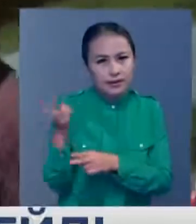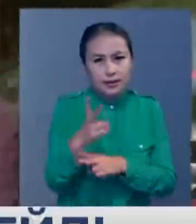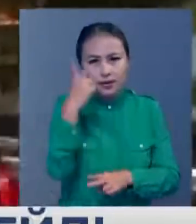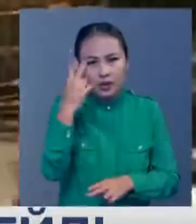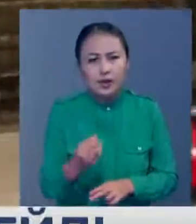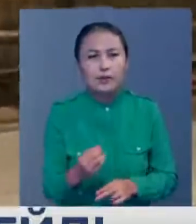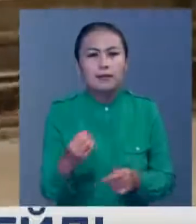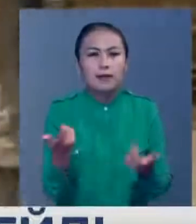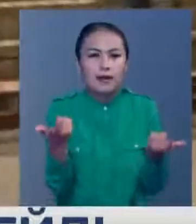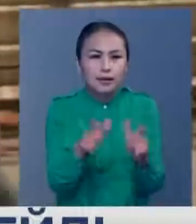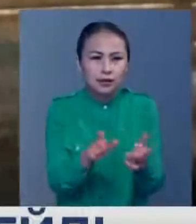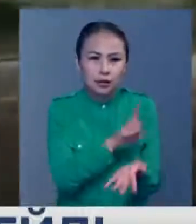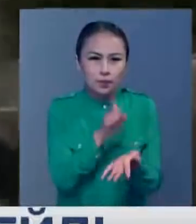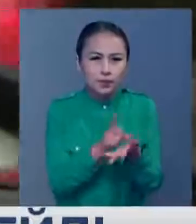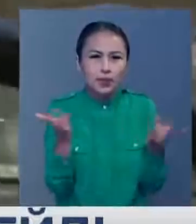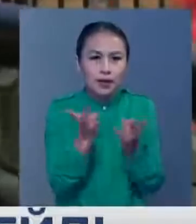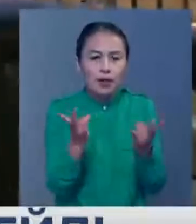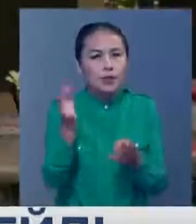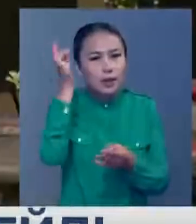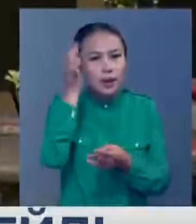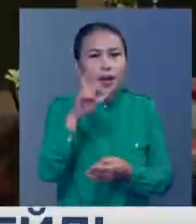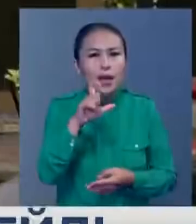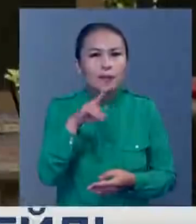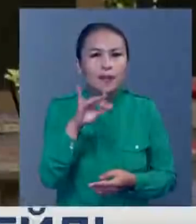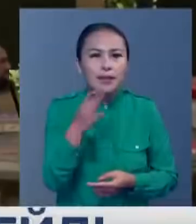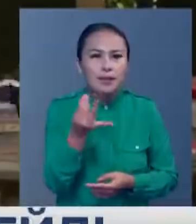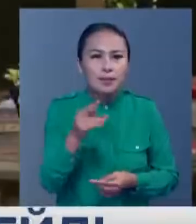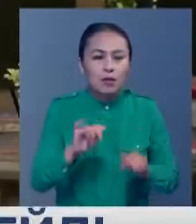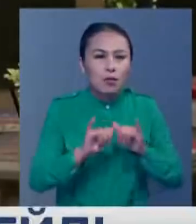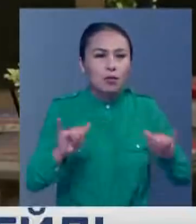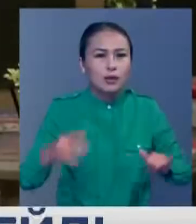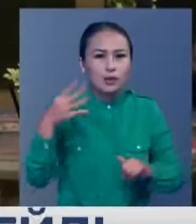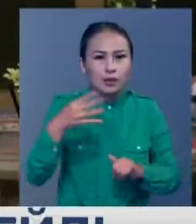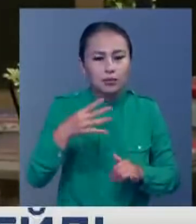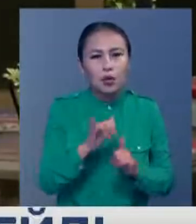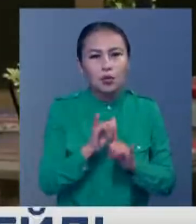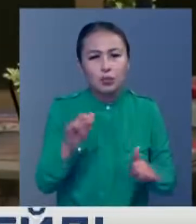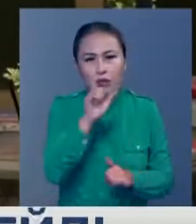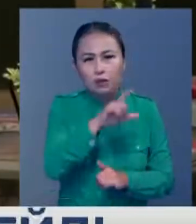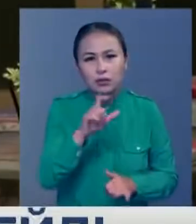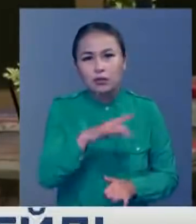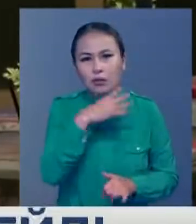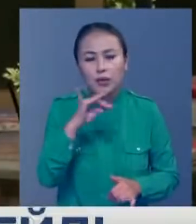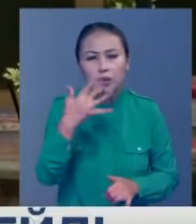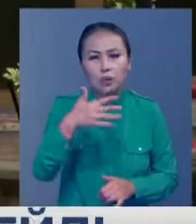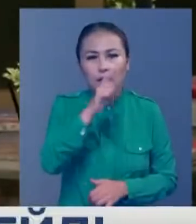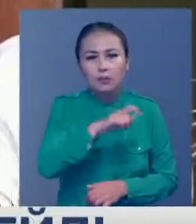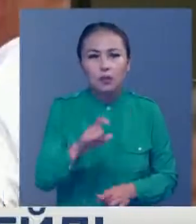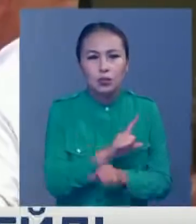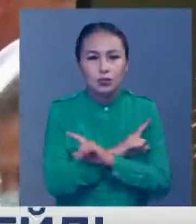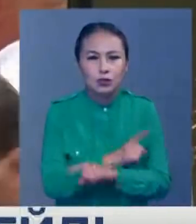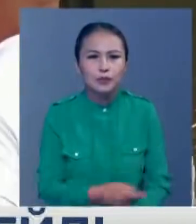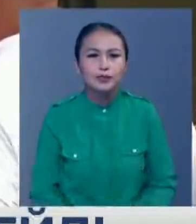2 күндік карантинде болуы тиіс. Айта кетейік, эпидемия басталғалы елде 4000-нан астам адам дертке шалдығып, 50 науқас көз жұмды.